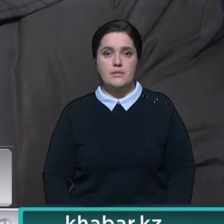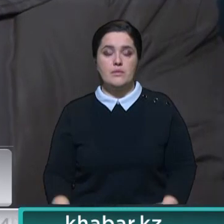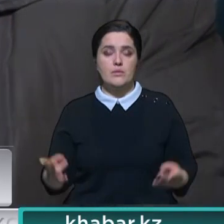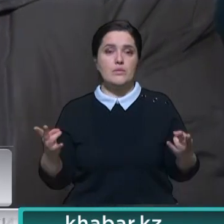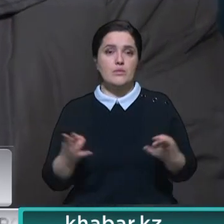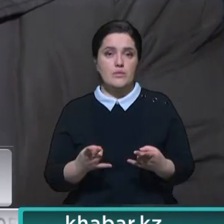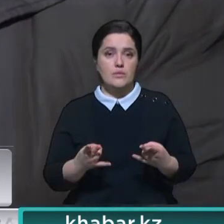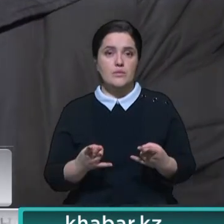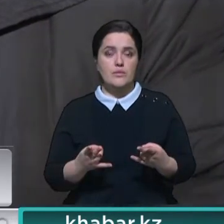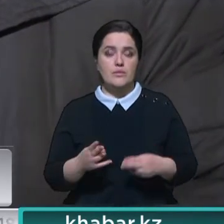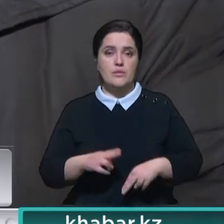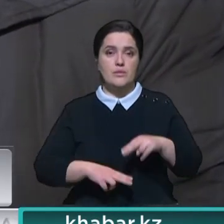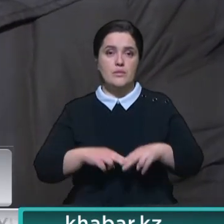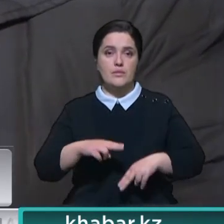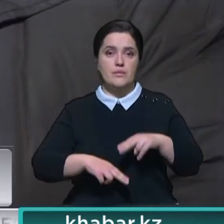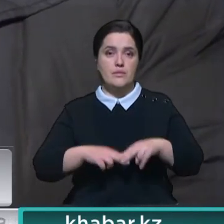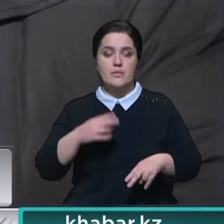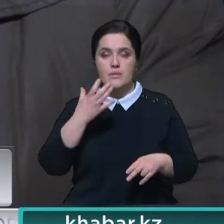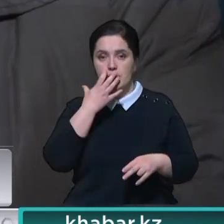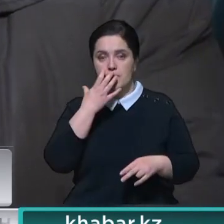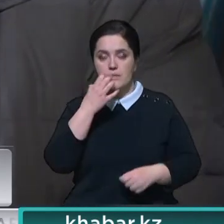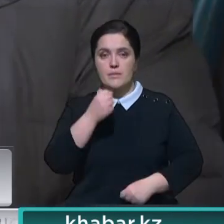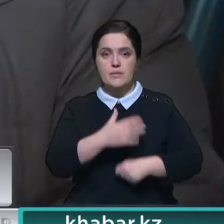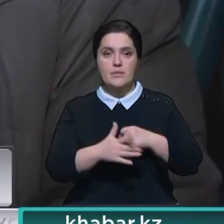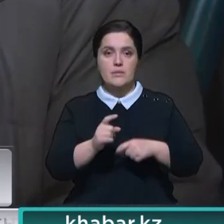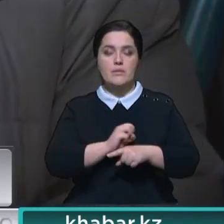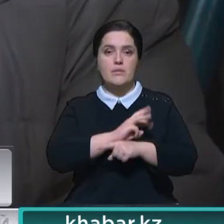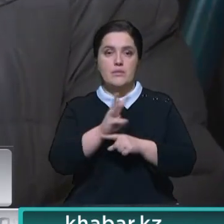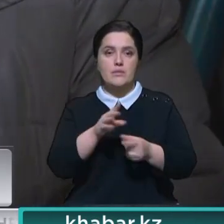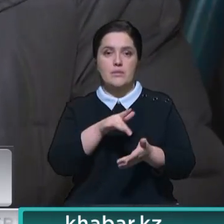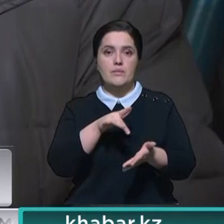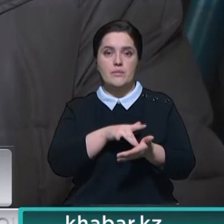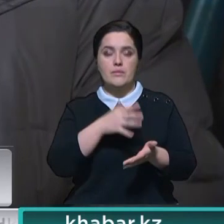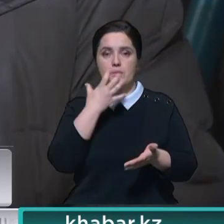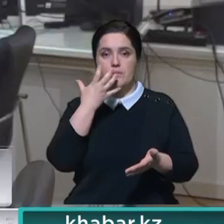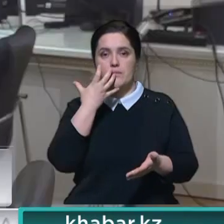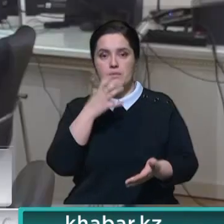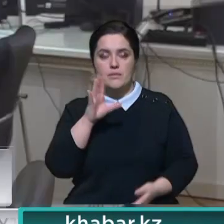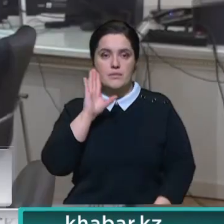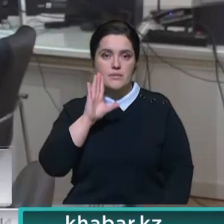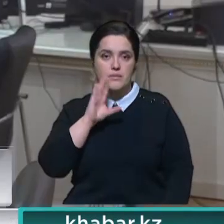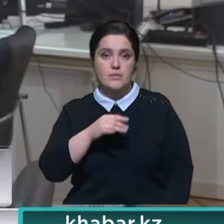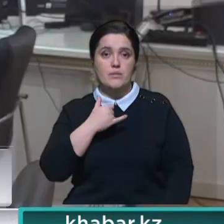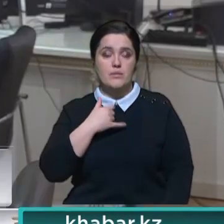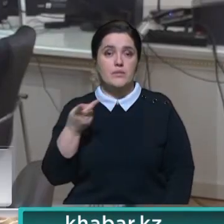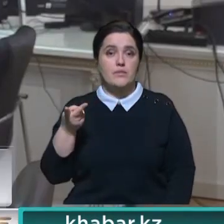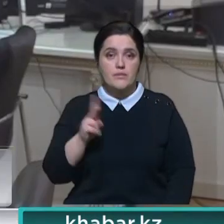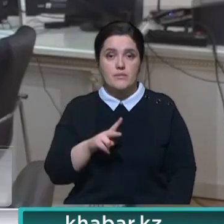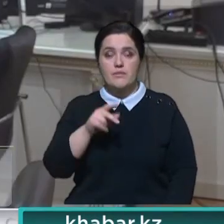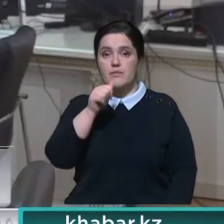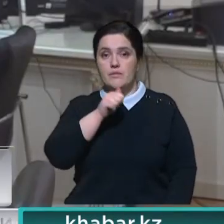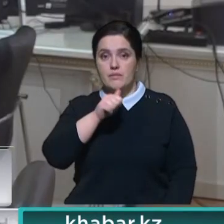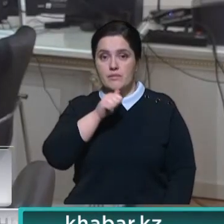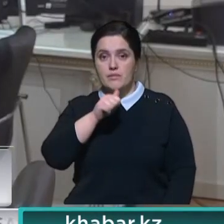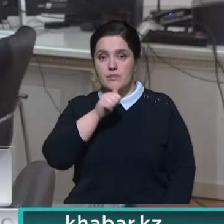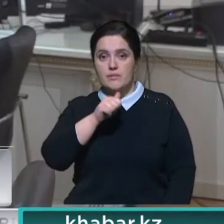необходимо построить современную теплоцентраль, чтобы обеспечить город и теплом, и горячей водой. У нас сейчас два варианта рассматриваются.